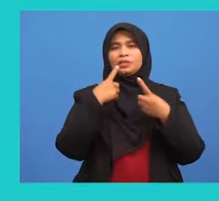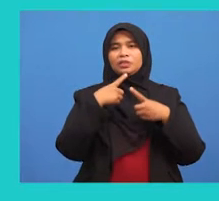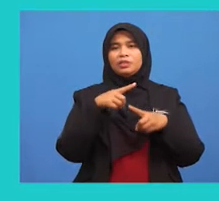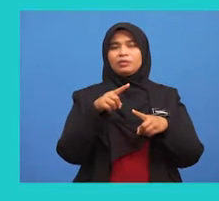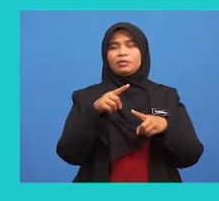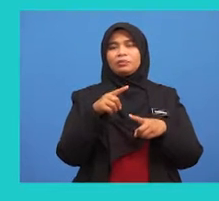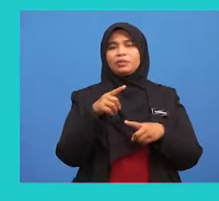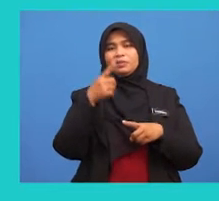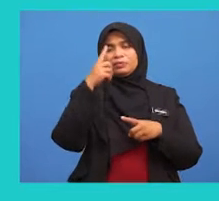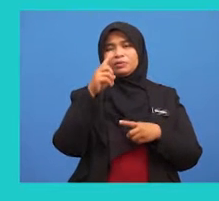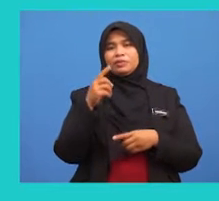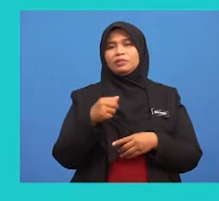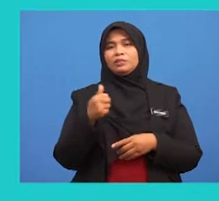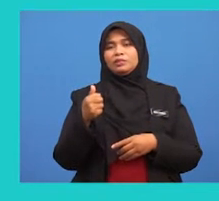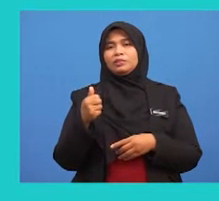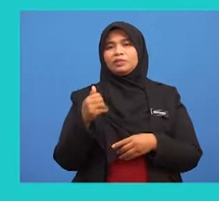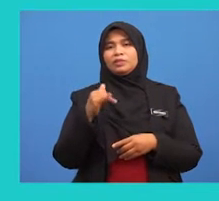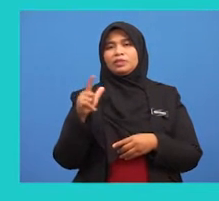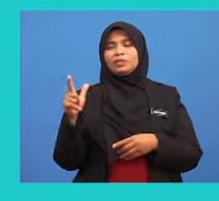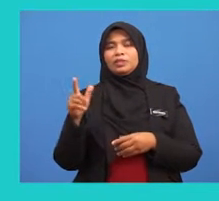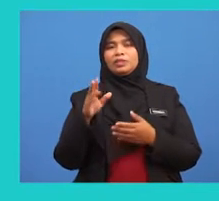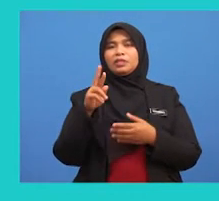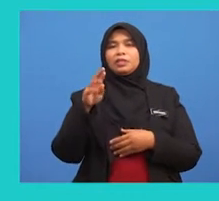alat tulis kilang adalah